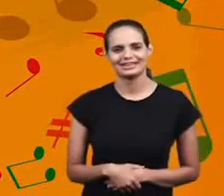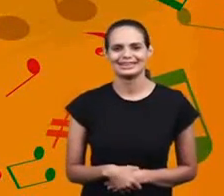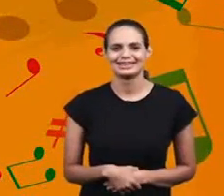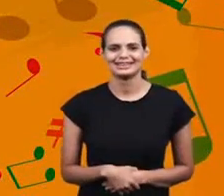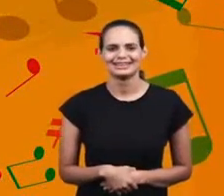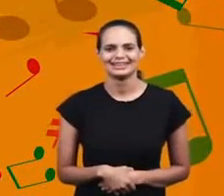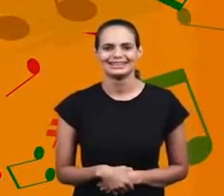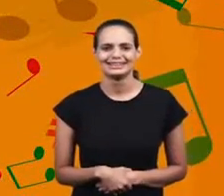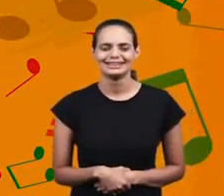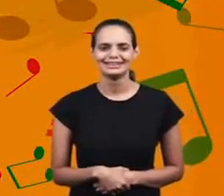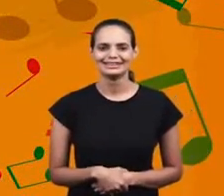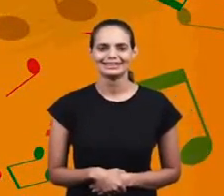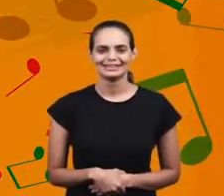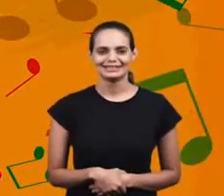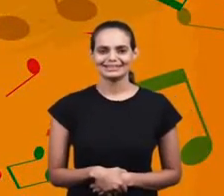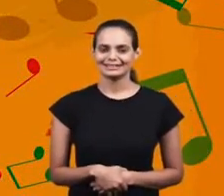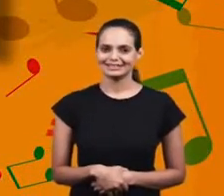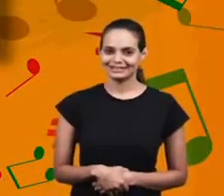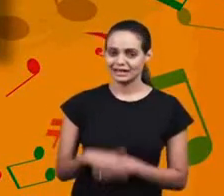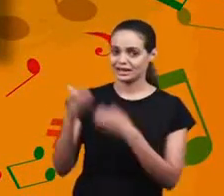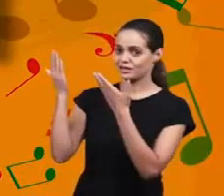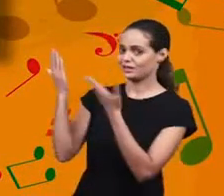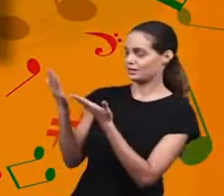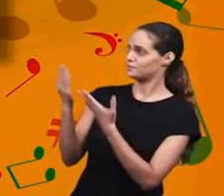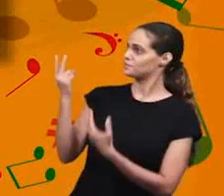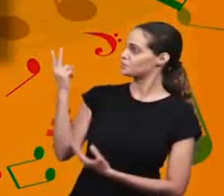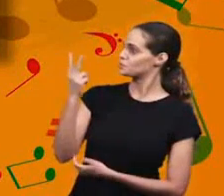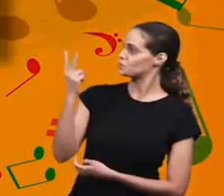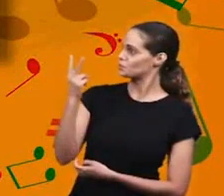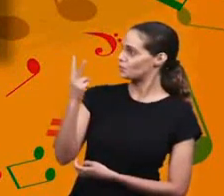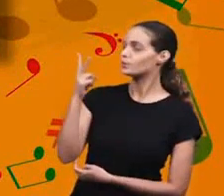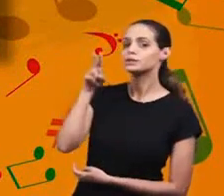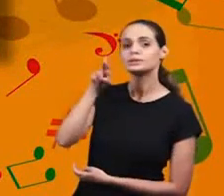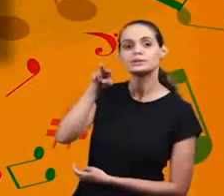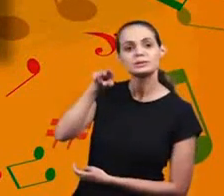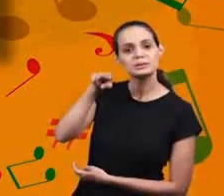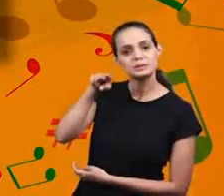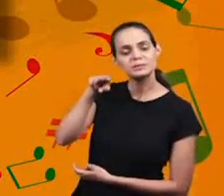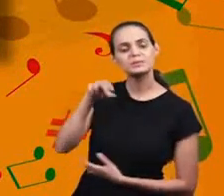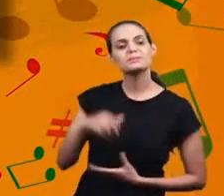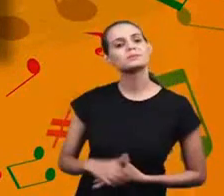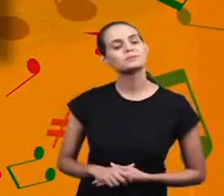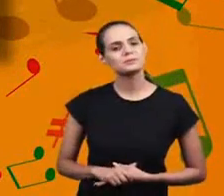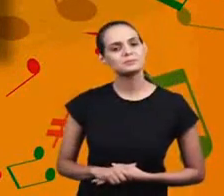Sohn unserer Brüder Felipe und Giselle aus Grenoles, Spanien.